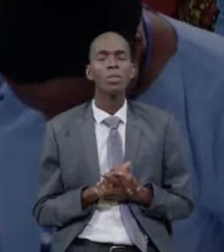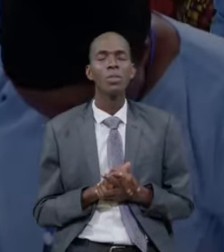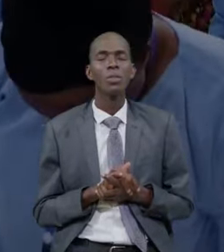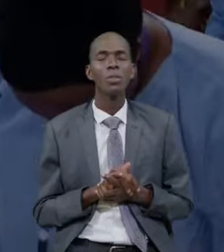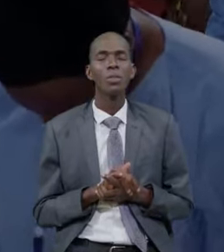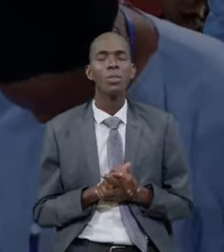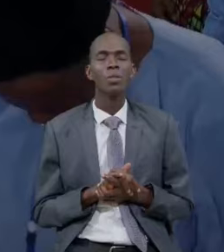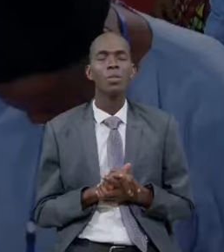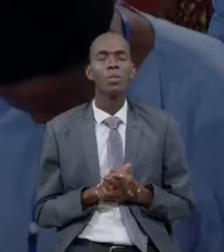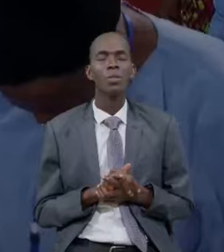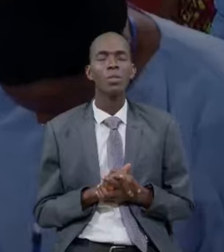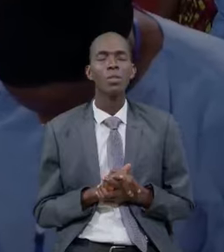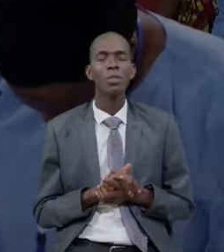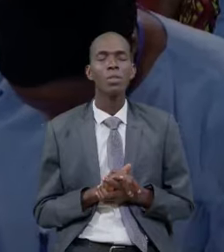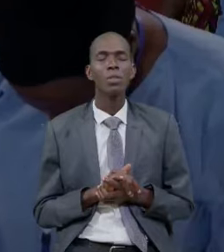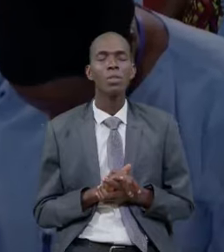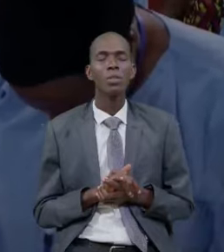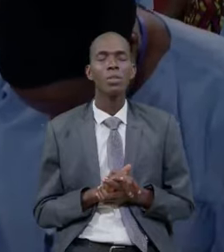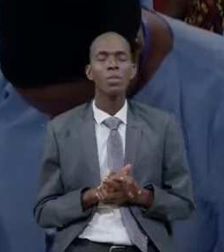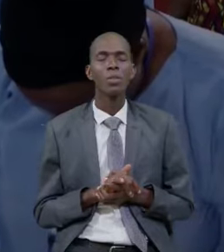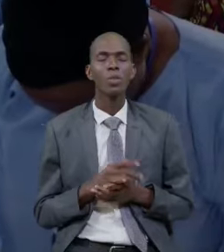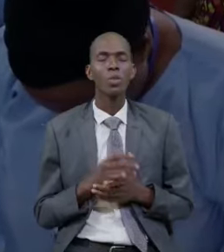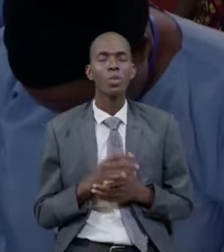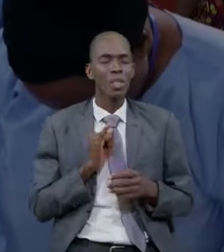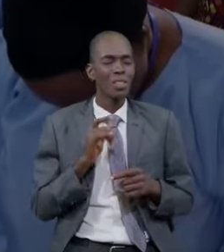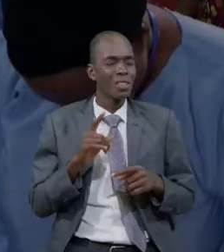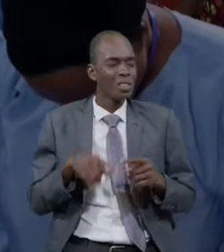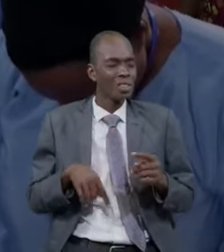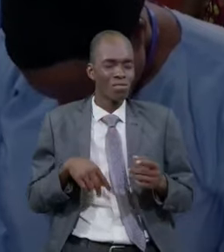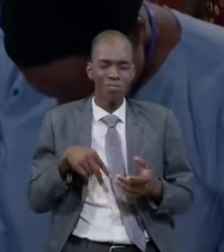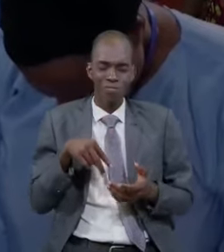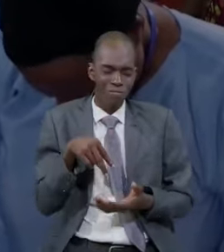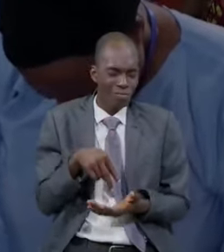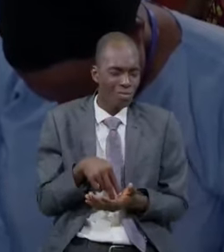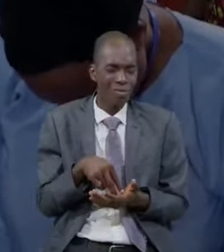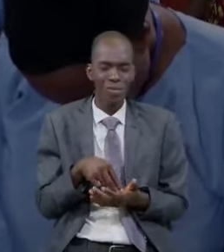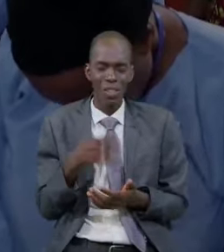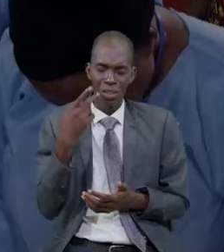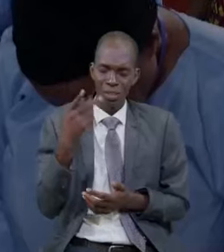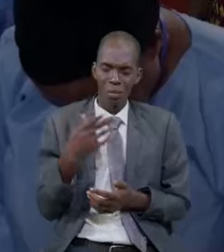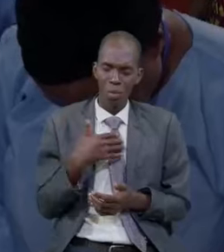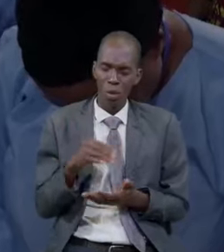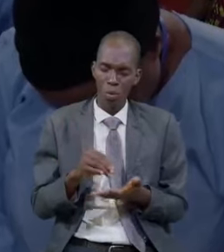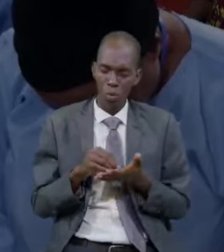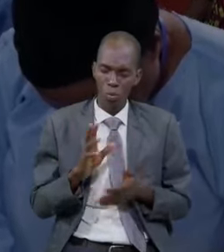Je n'arrive pas à tenir. La rébellion de mes enfants.